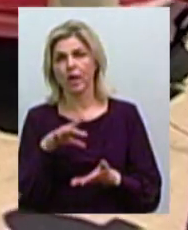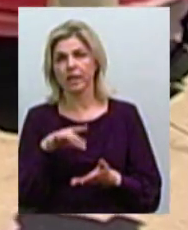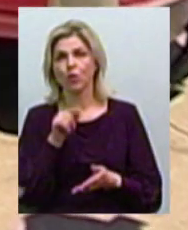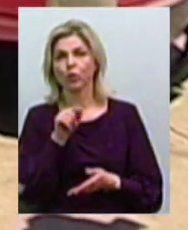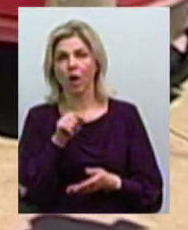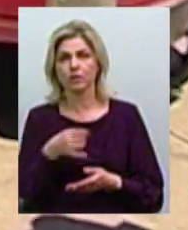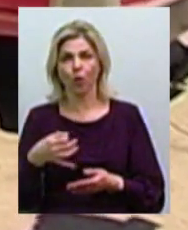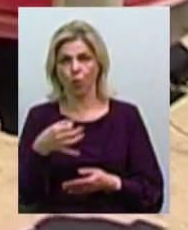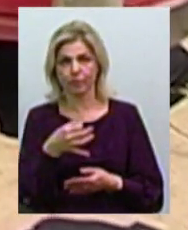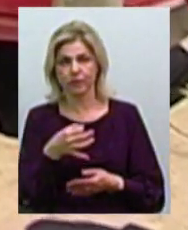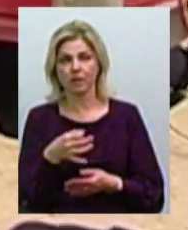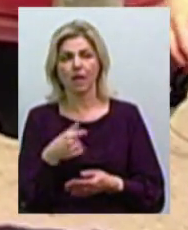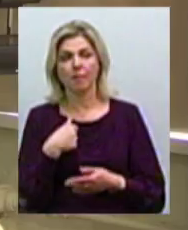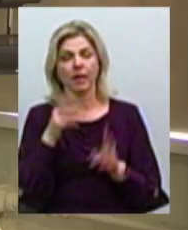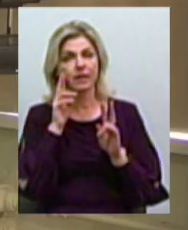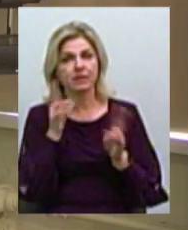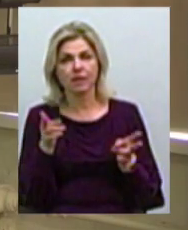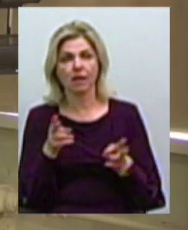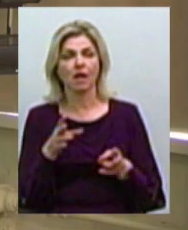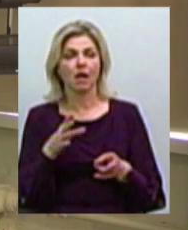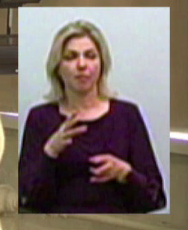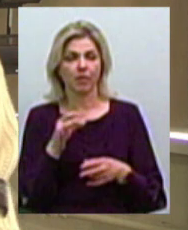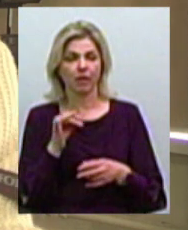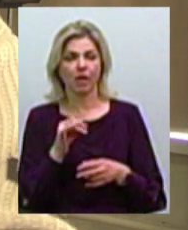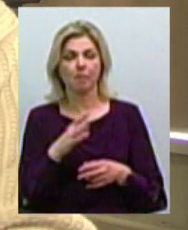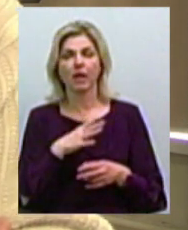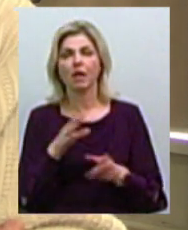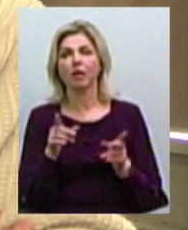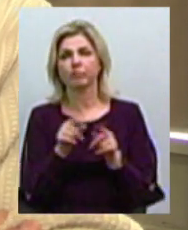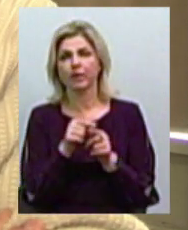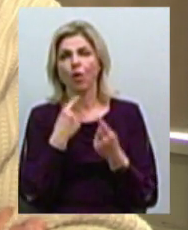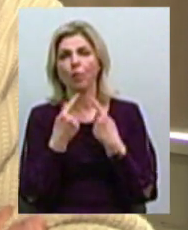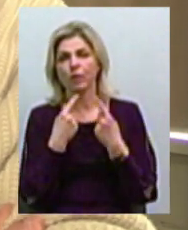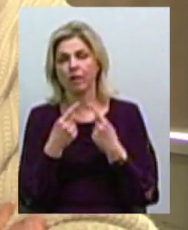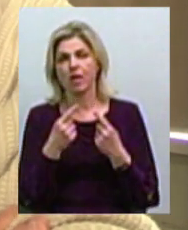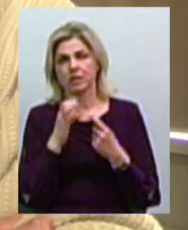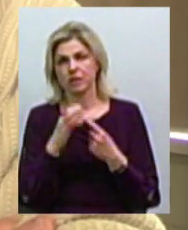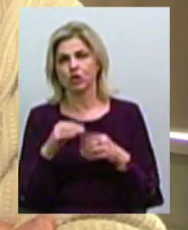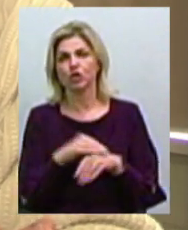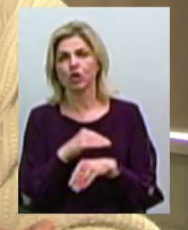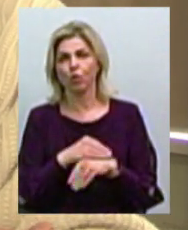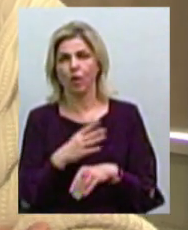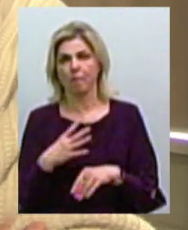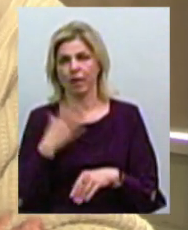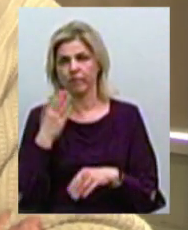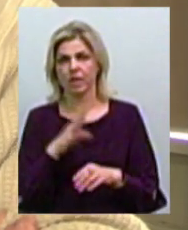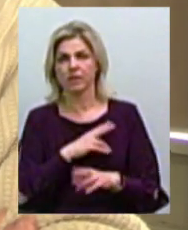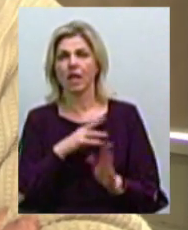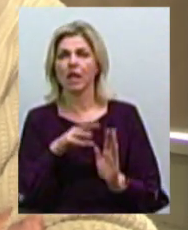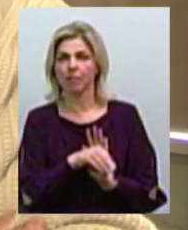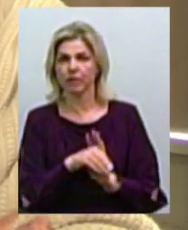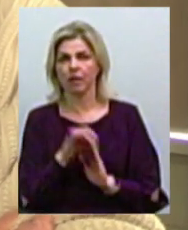звідти. Ми спілкувалися з двоє першого загиблого. Ми бачили, який в